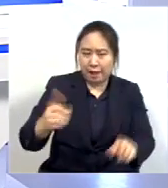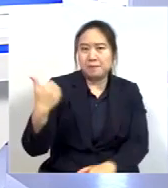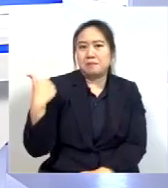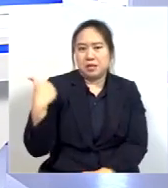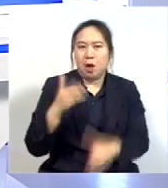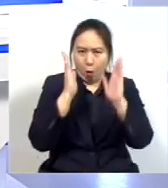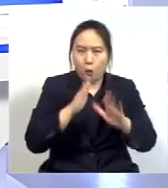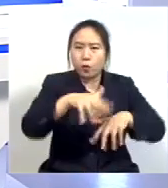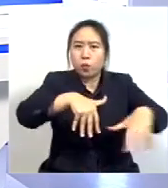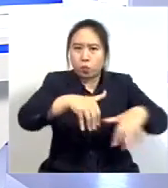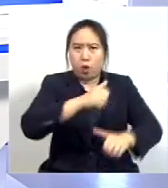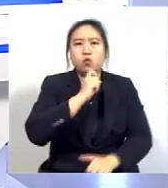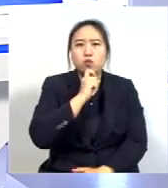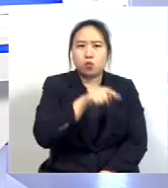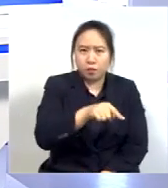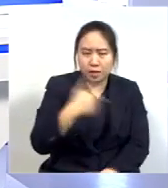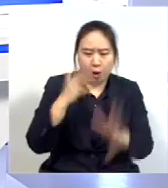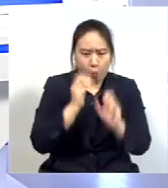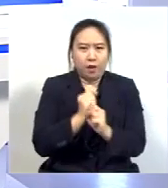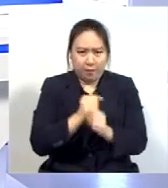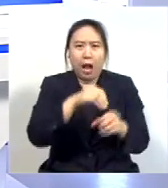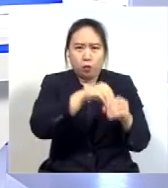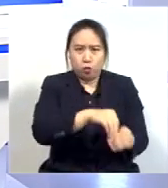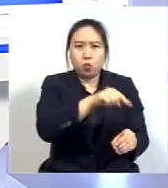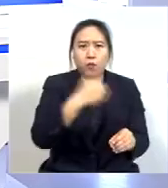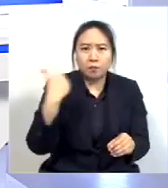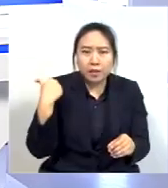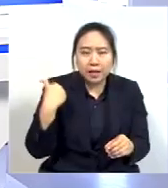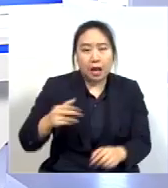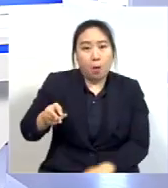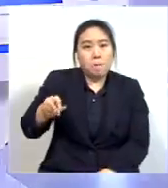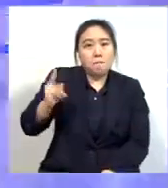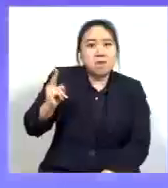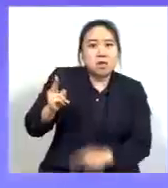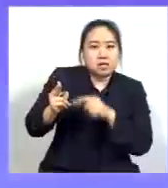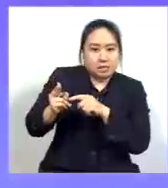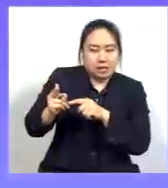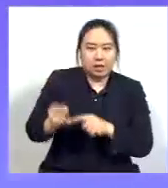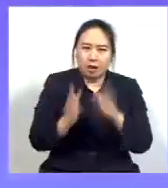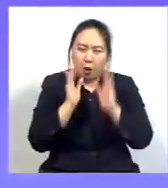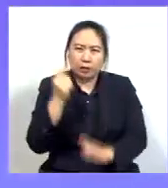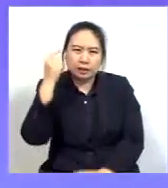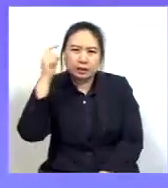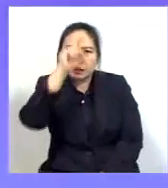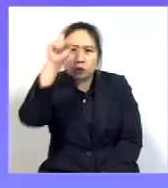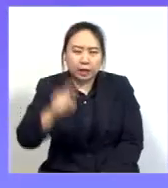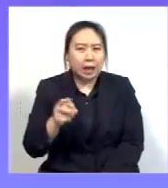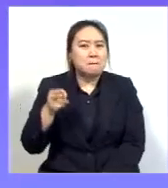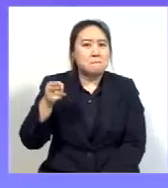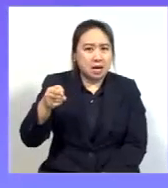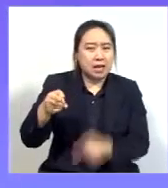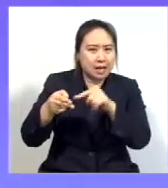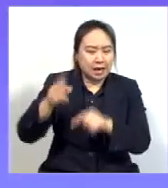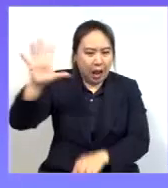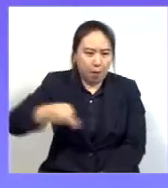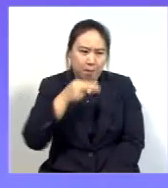ที่อยู่ในห้างสรรพสินค้ามีเจ้าหน้าที่ที่ยังทำงานกันอยู่แล้วใช้อาวุธปืนซึ่งหลายคนก็ตั้งข้อสังเกตว่าอาวุธปืนที่คนร้ายนำ